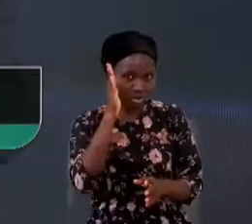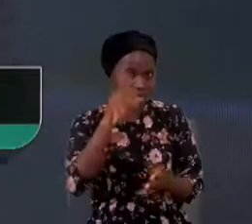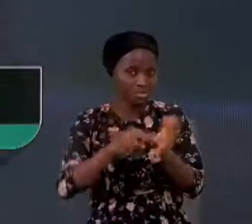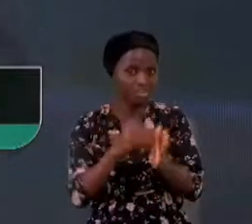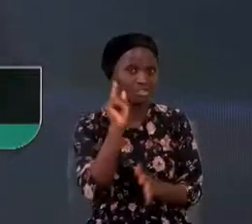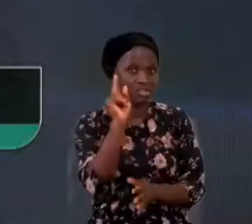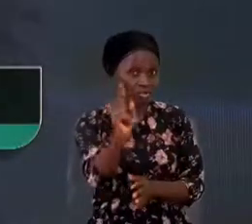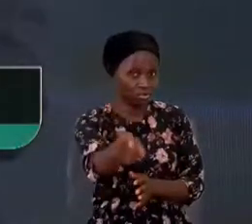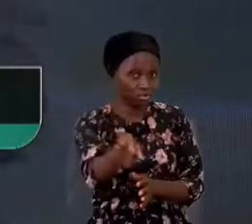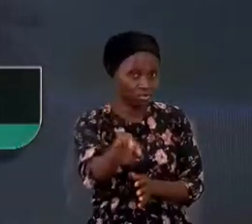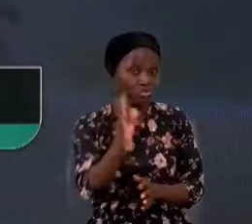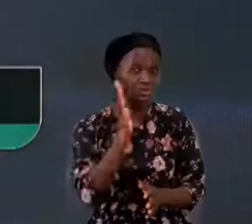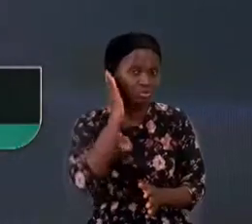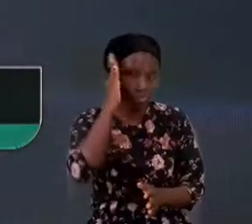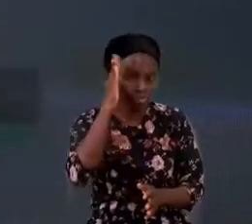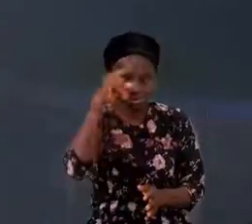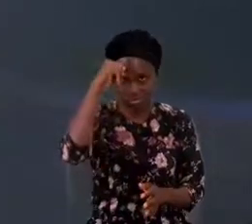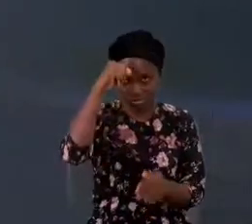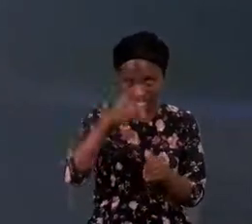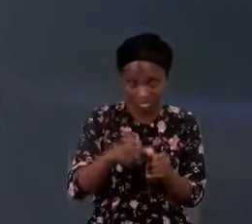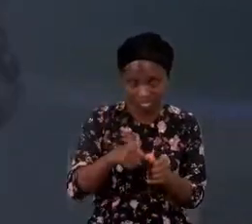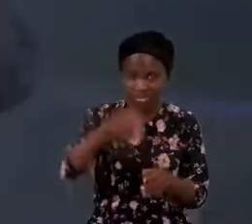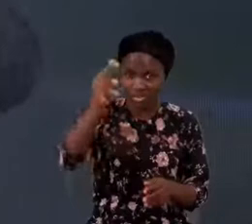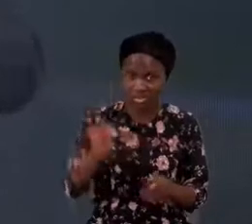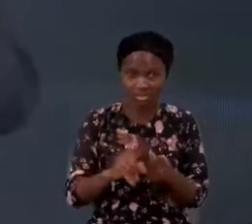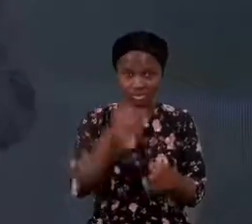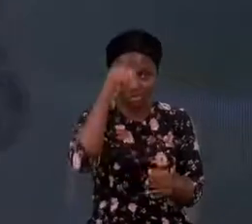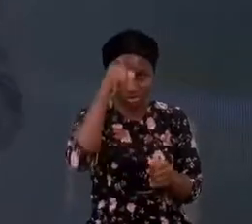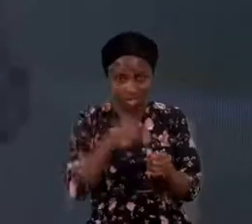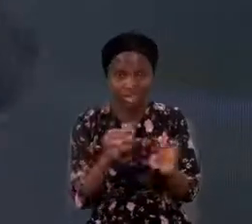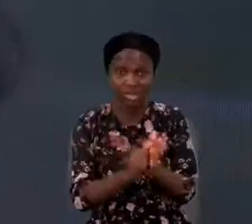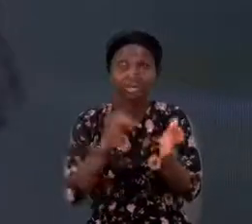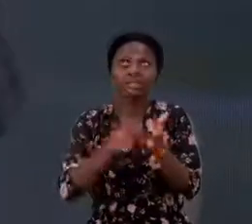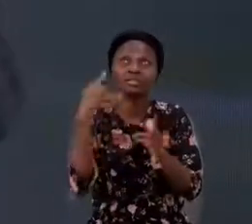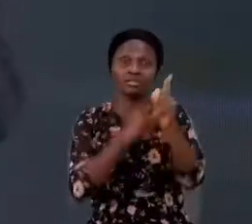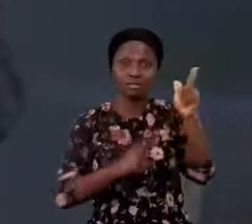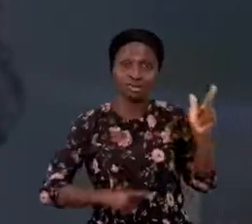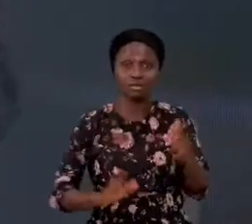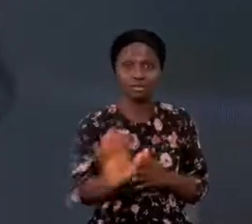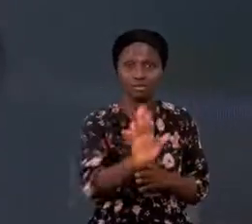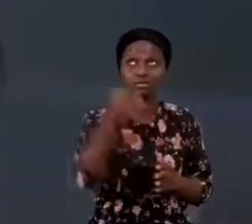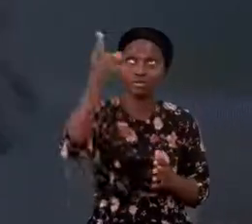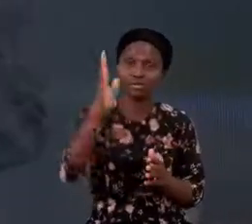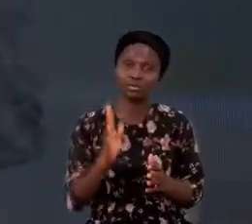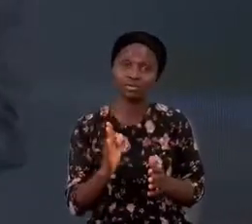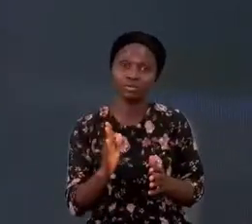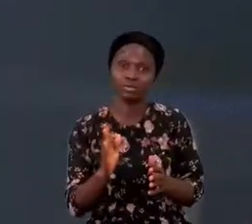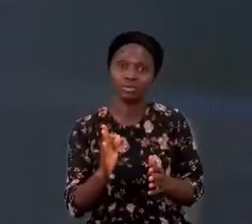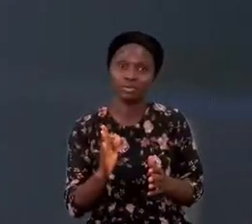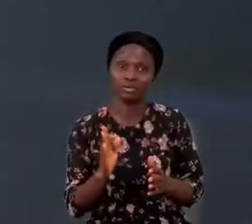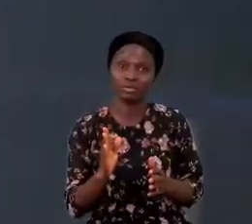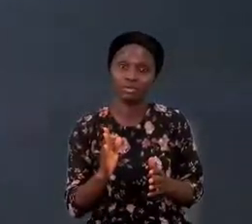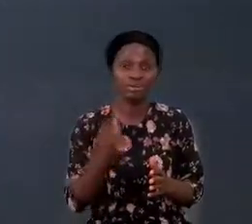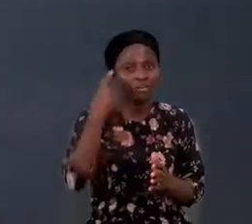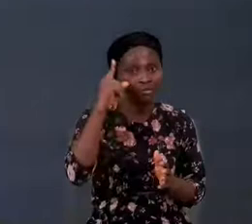Souviens-toi de l'Éternel ton Dieu, car c'est lui qui te donnera de la force, de